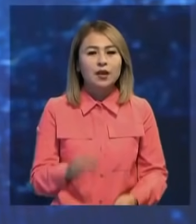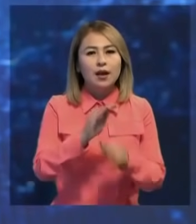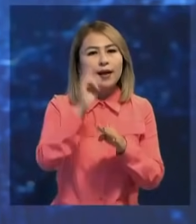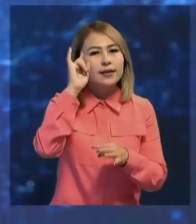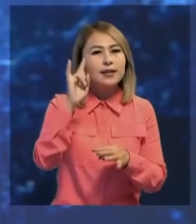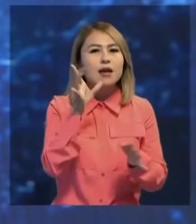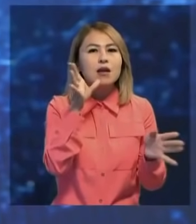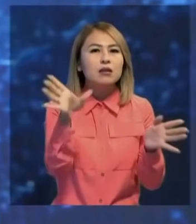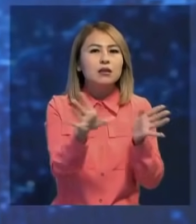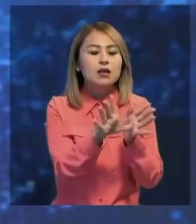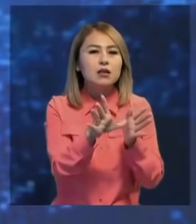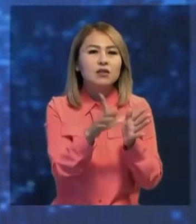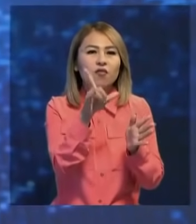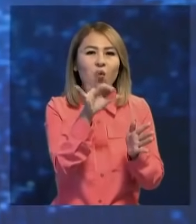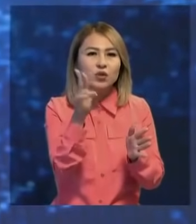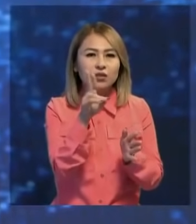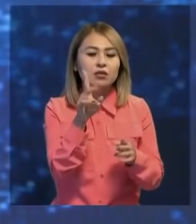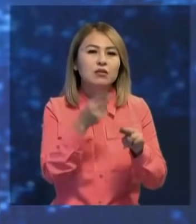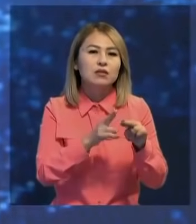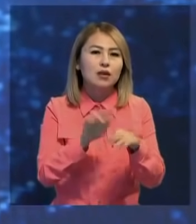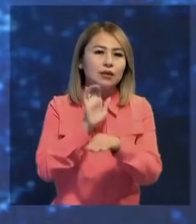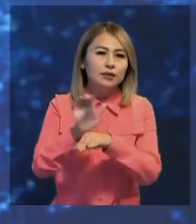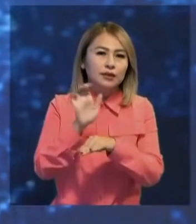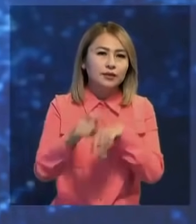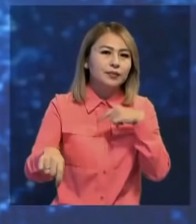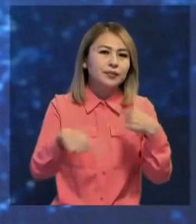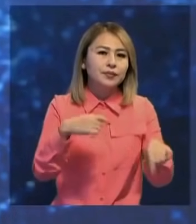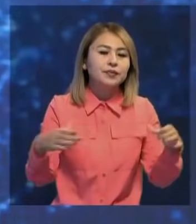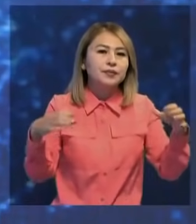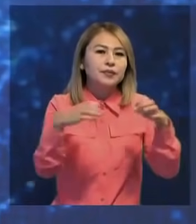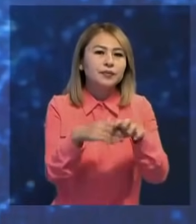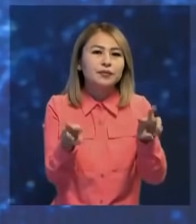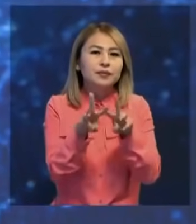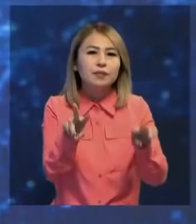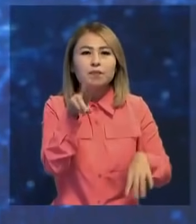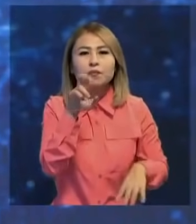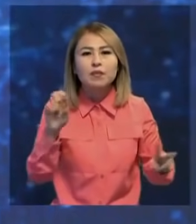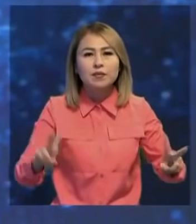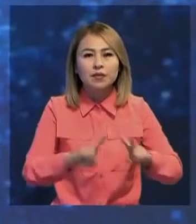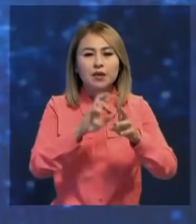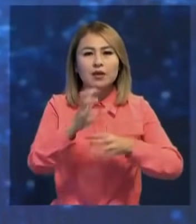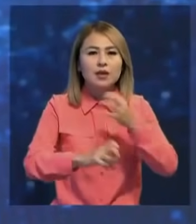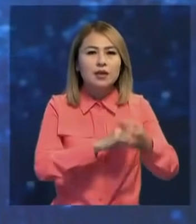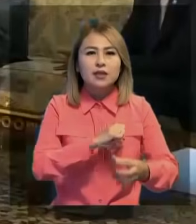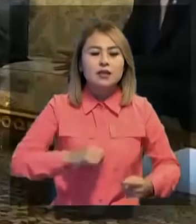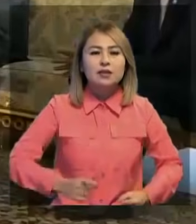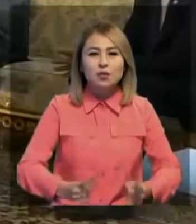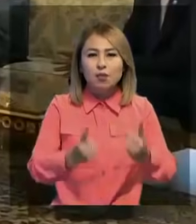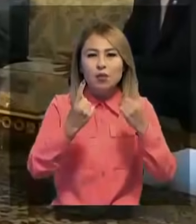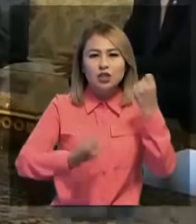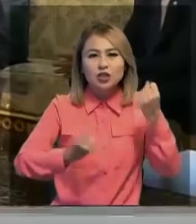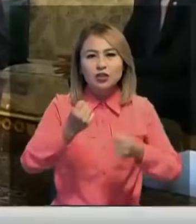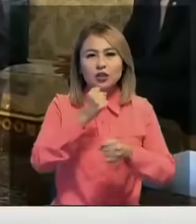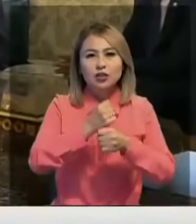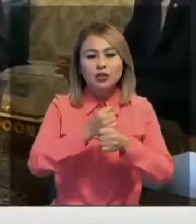Сонымен қазақстандық электровоздар экспортқа шығарылады. Еліміздің сауда және интеграция министрлігі Парижде әлемдегі ең ірі